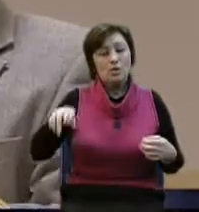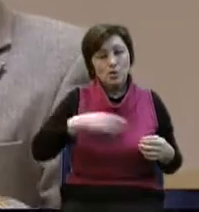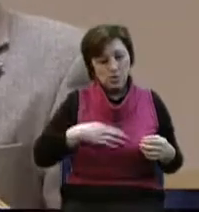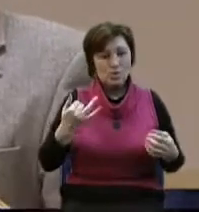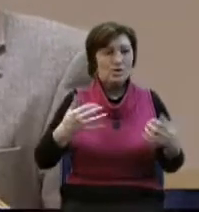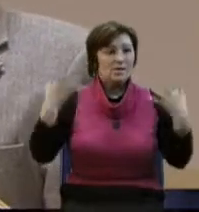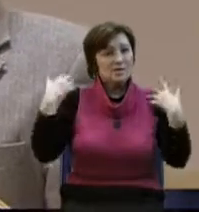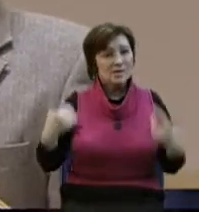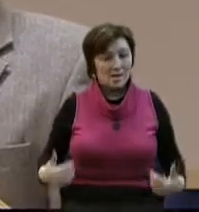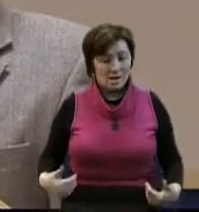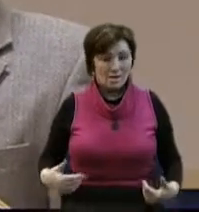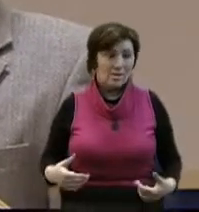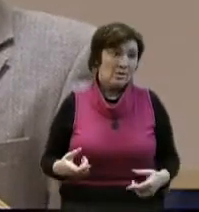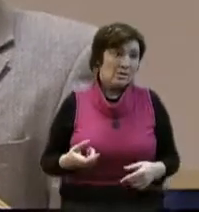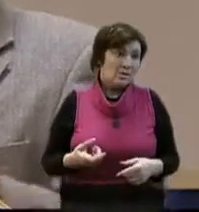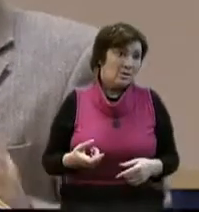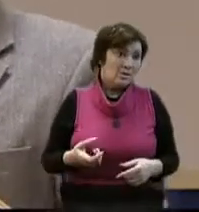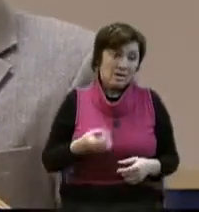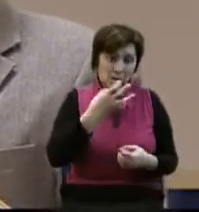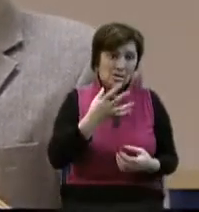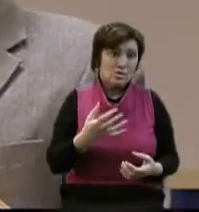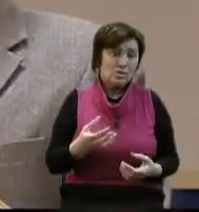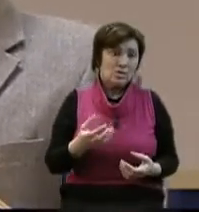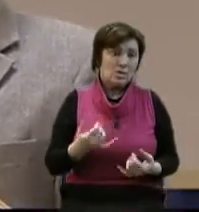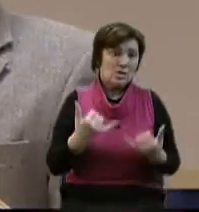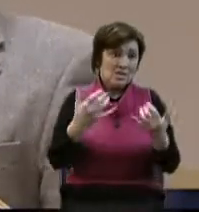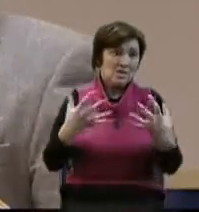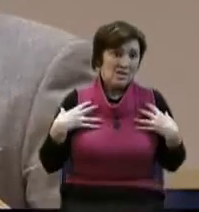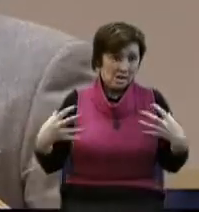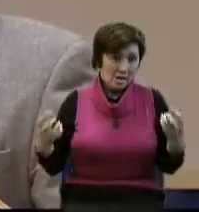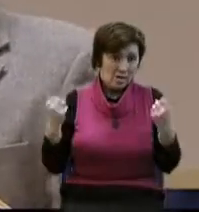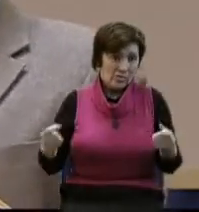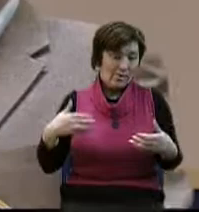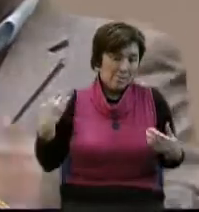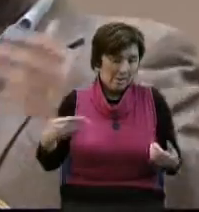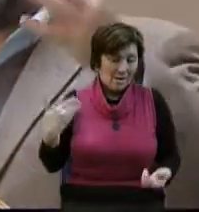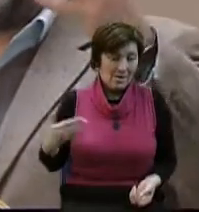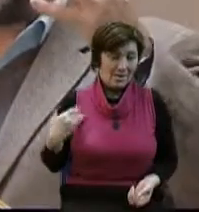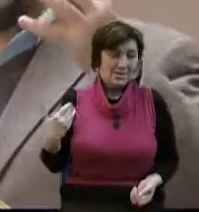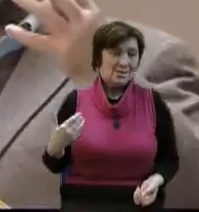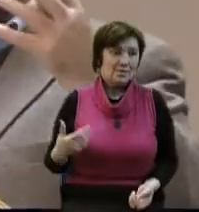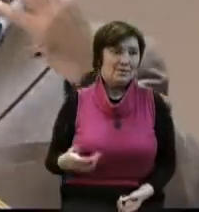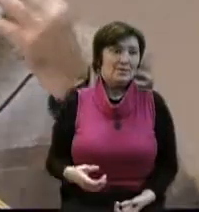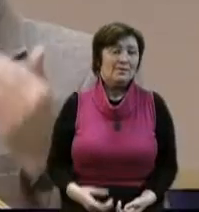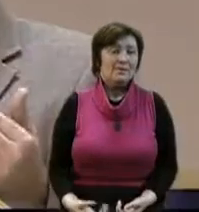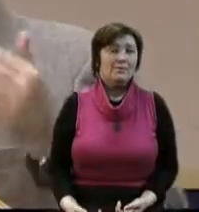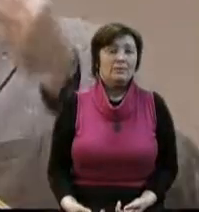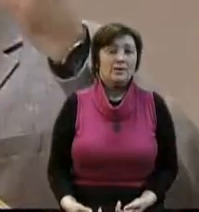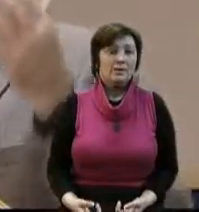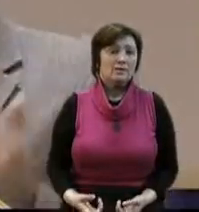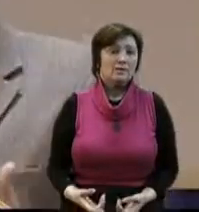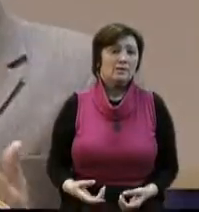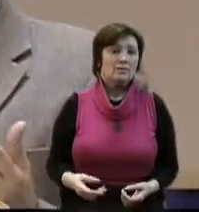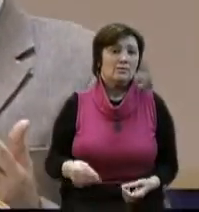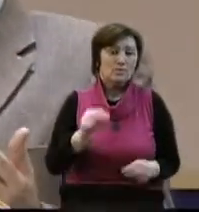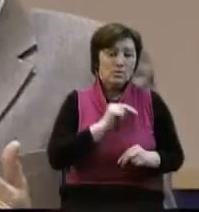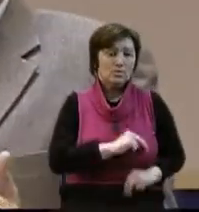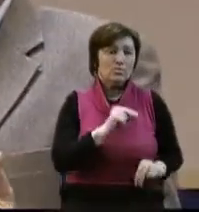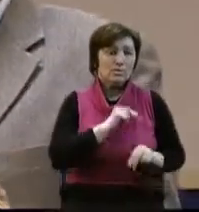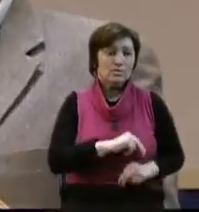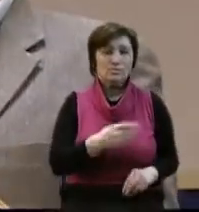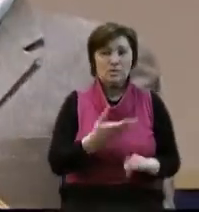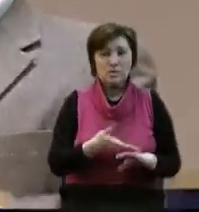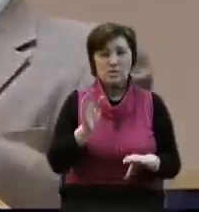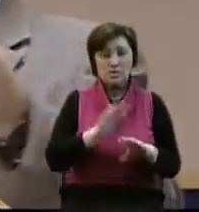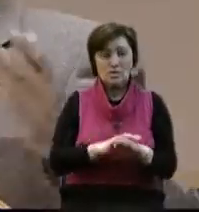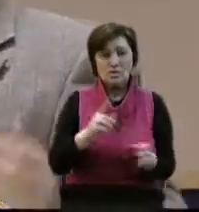Это хорошо для здоровья. Это полезно, это в какой-то степени снимает это напряжение 6 дней труда. Поэтому